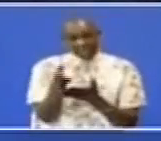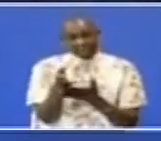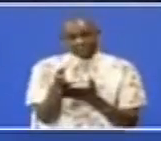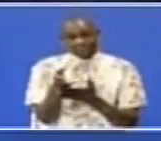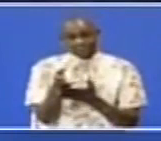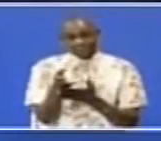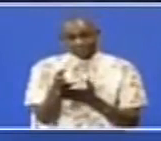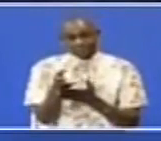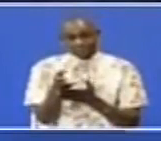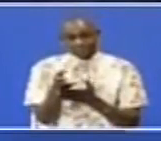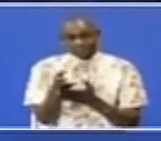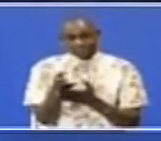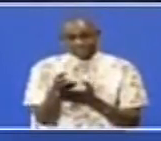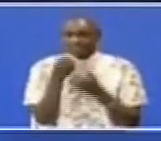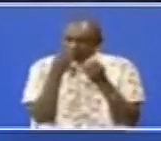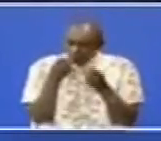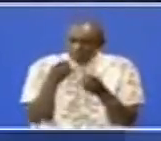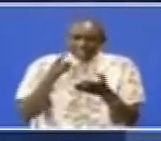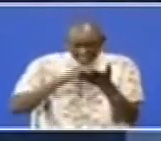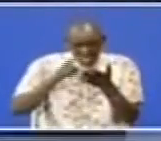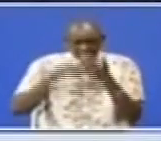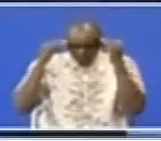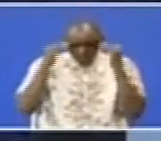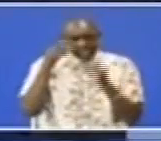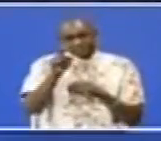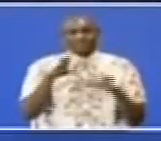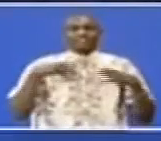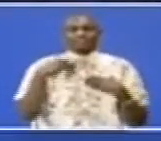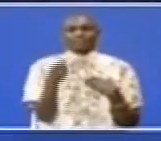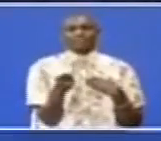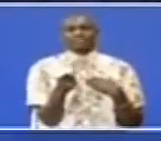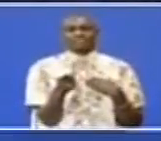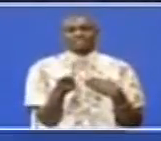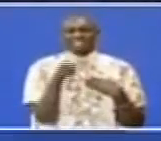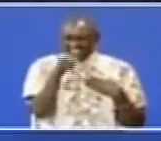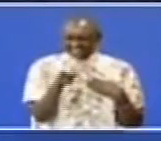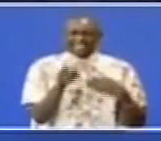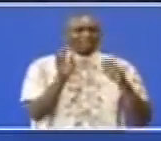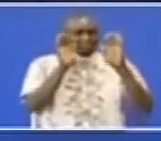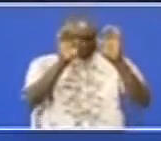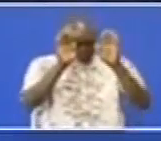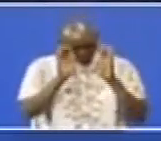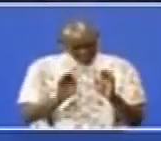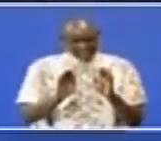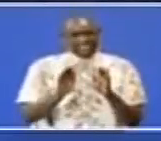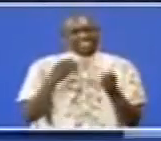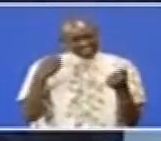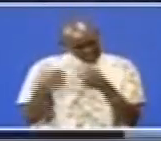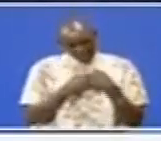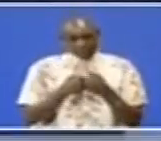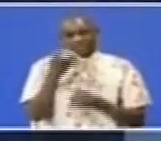informed by an appreciation by the prosecution that they are insignificant and obvious